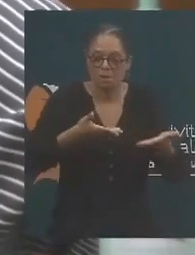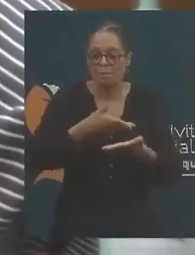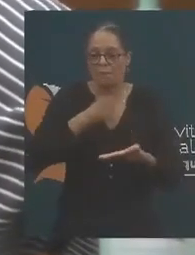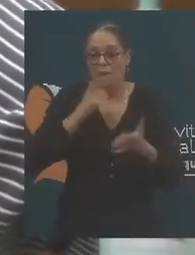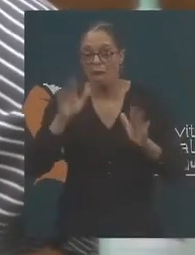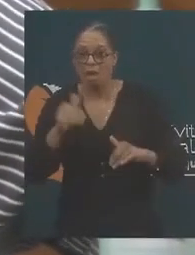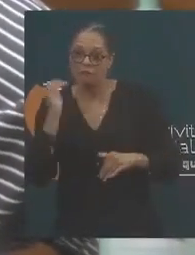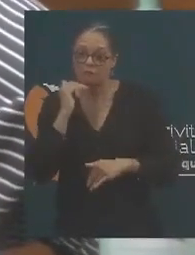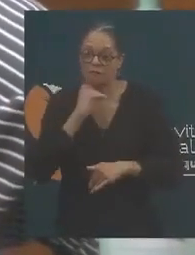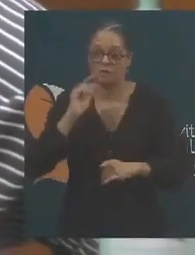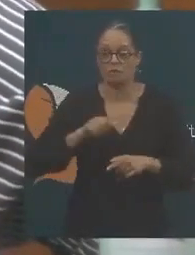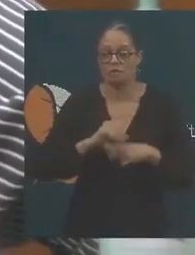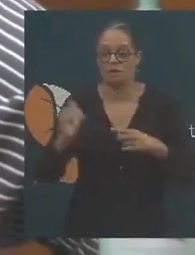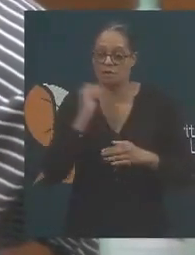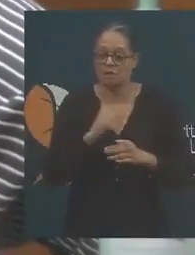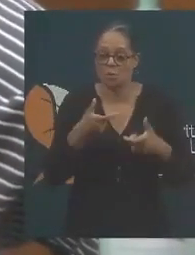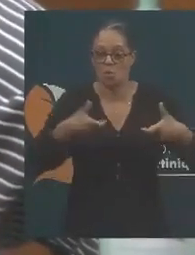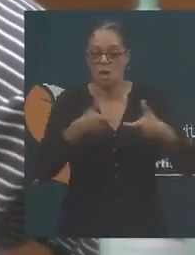aller vite.